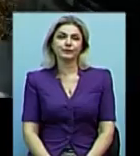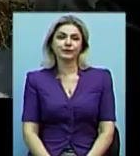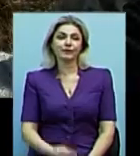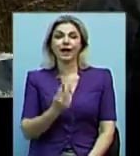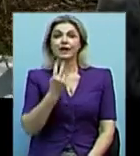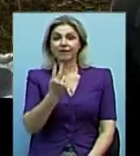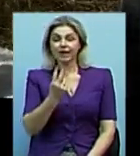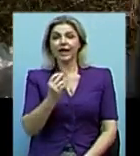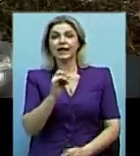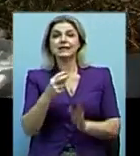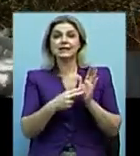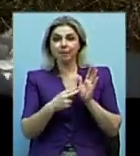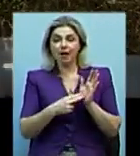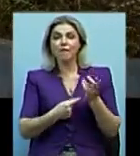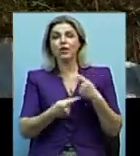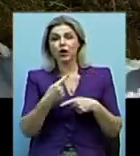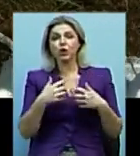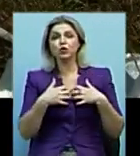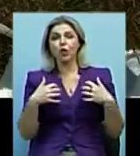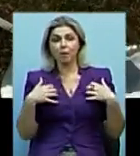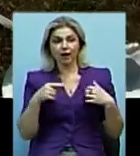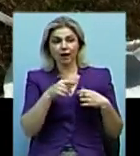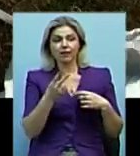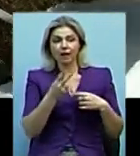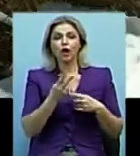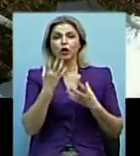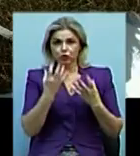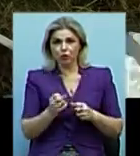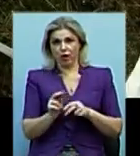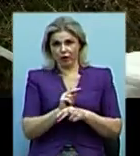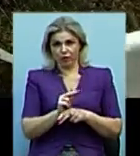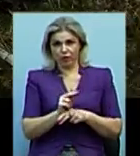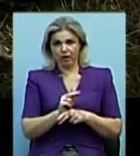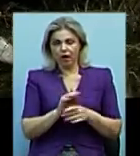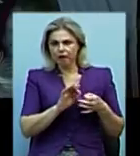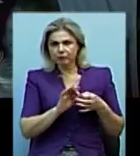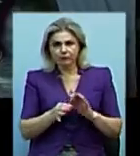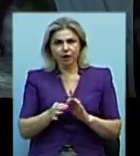Двоє з 7 птахів повернуться до зоопарку. Їм необхідно долікуватися.